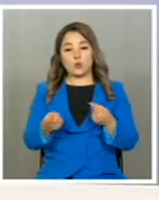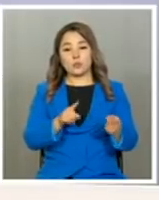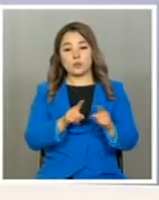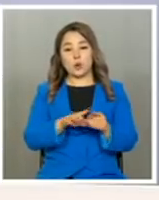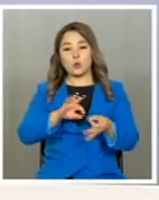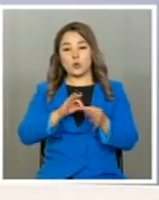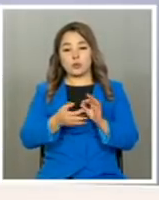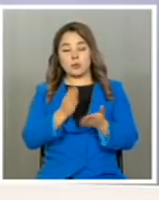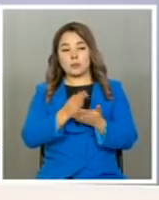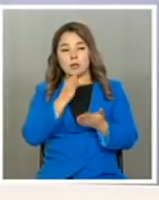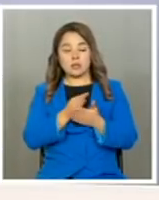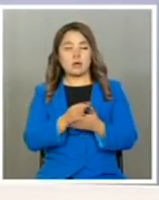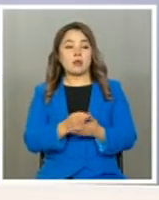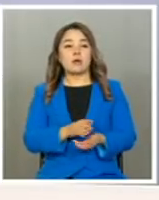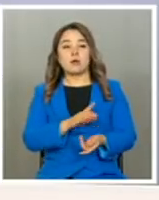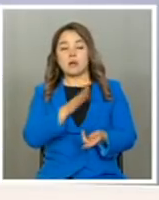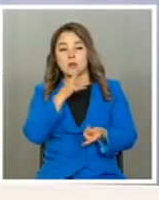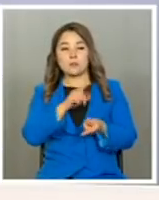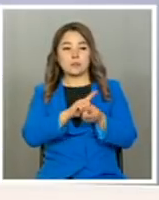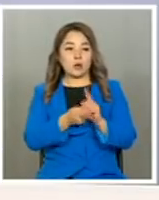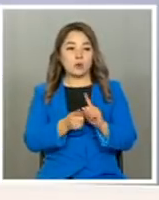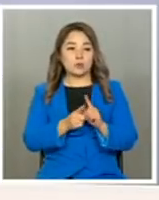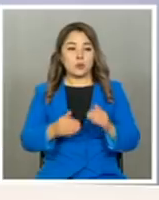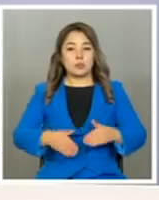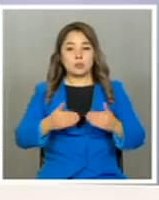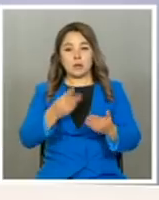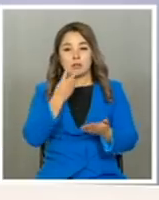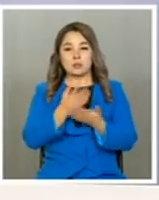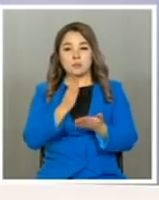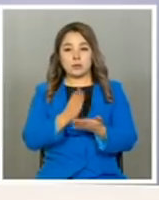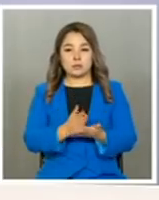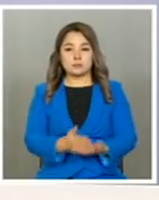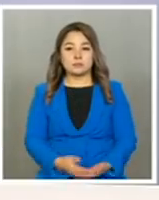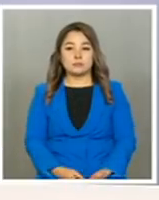байланысты эволюцияға ұшыраған.